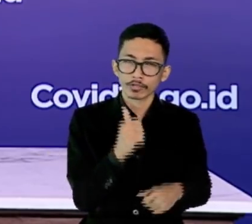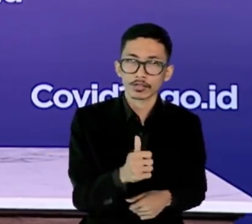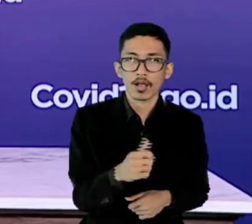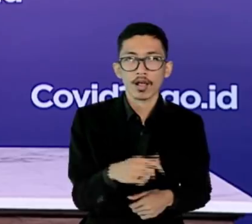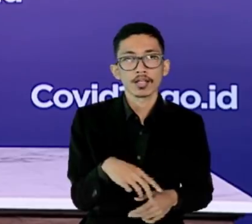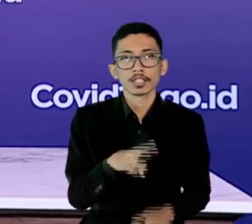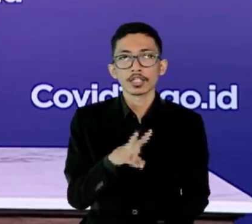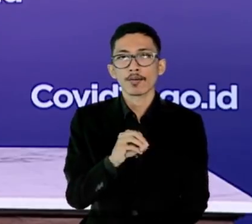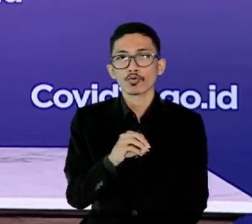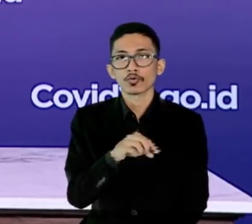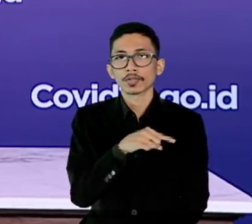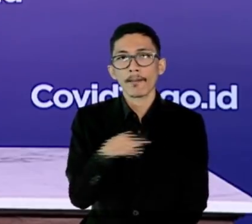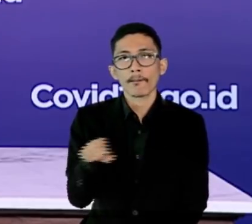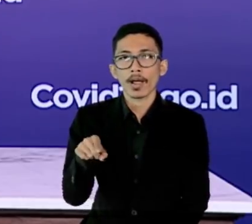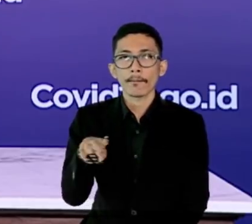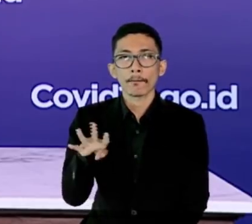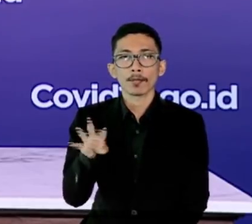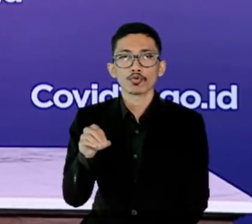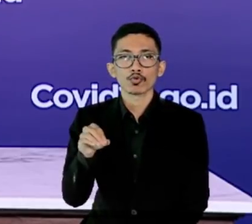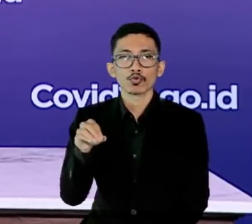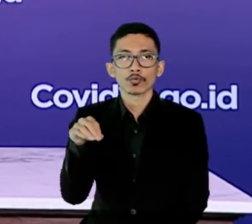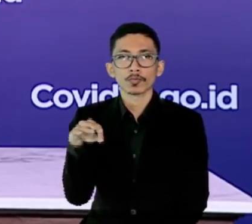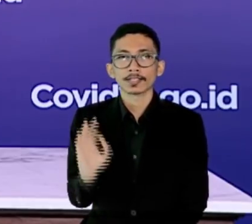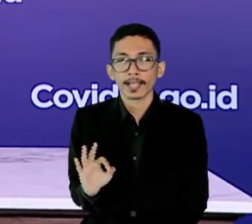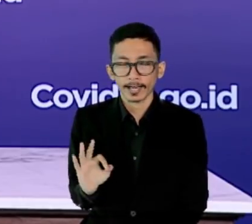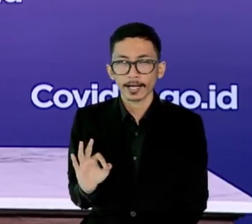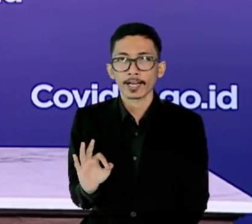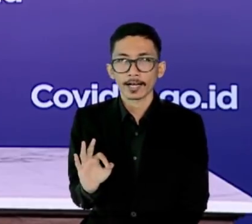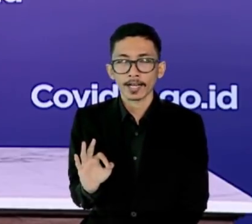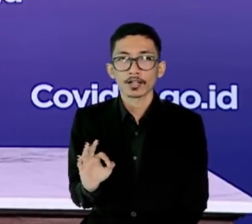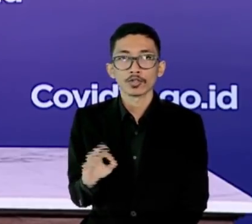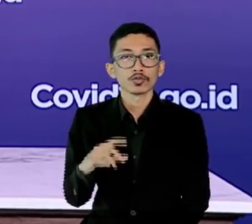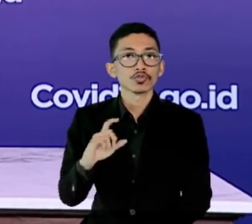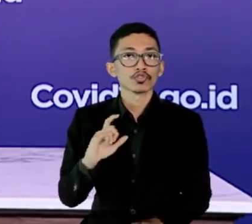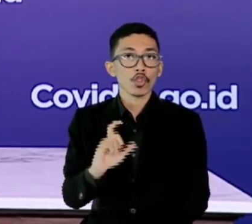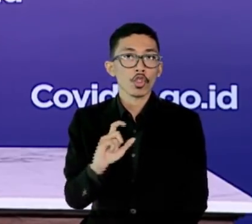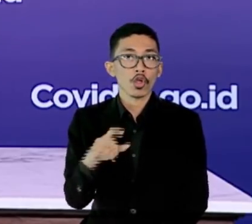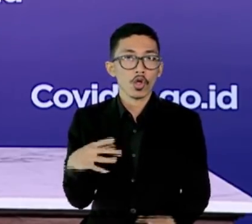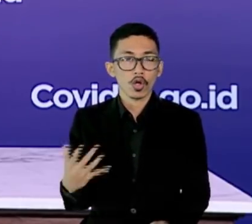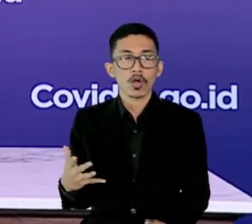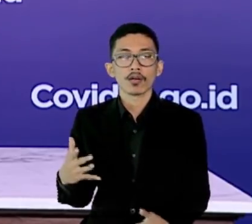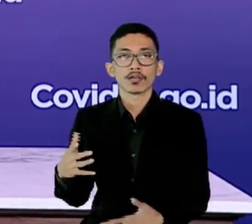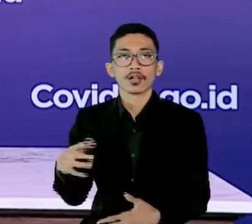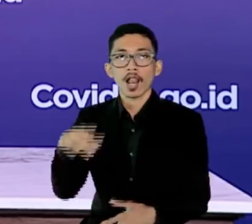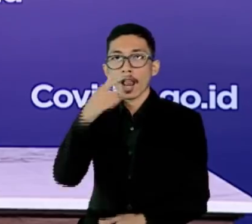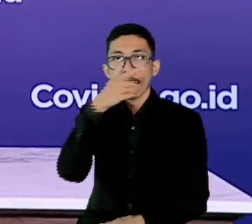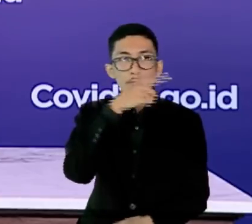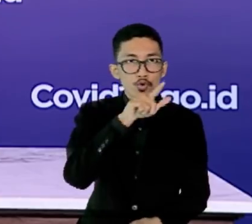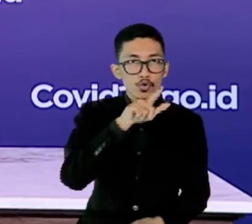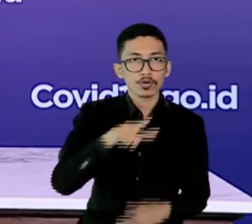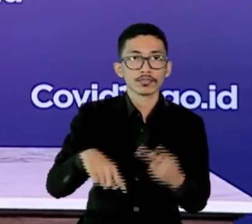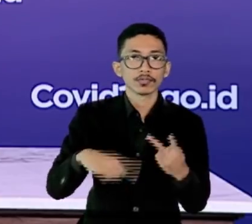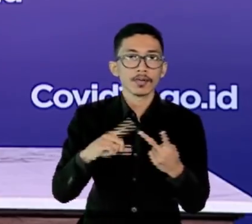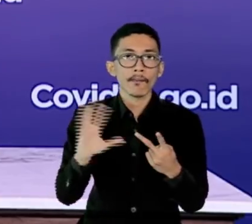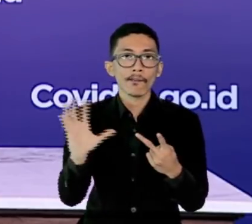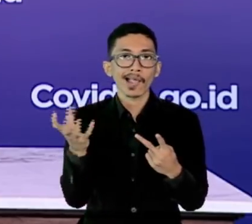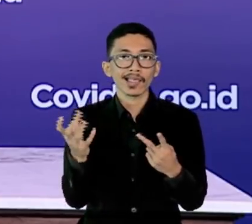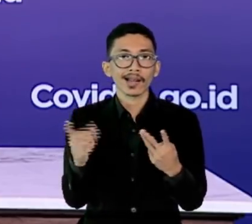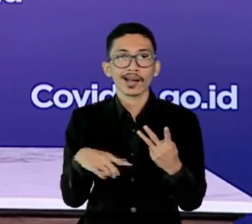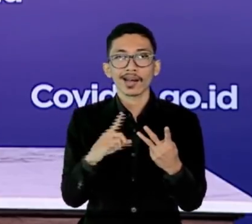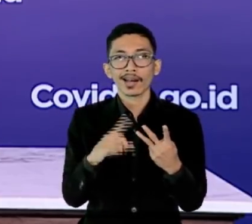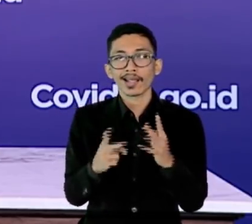30 sampai 40%, seperti di Provinsi Lampung, Banten,